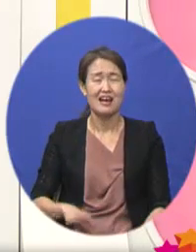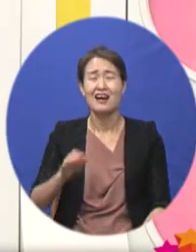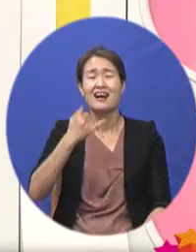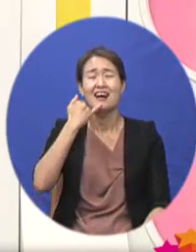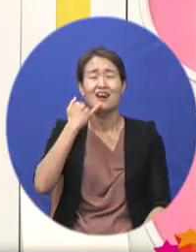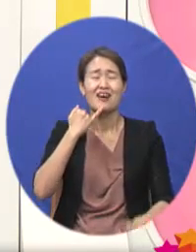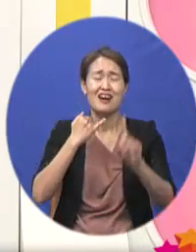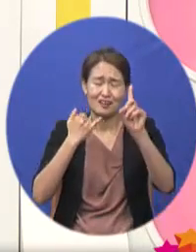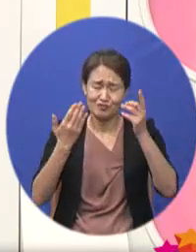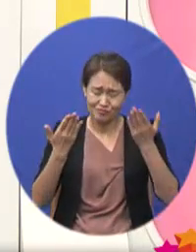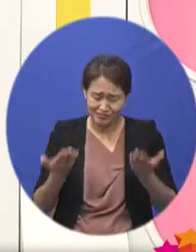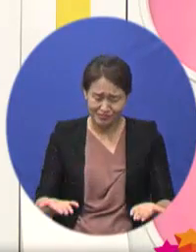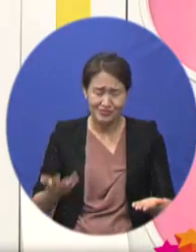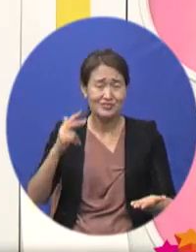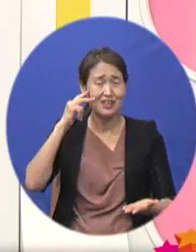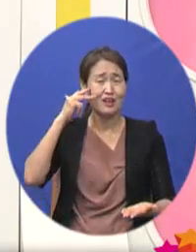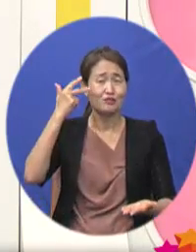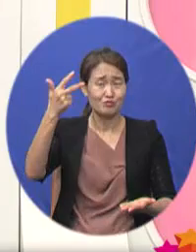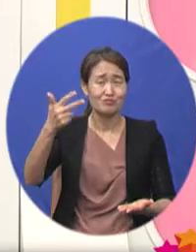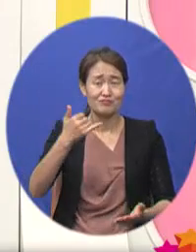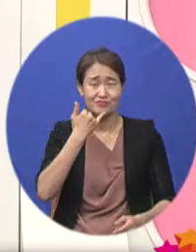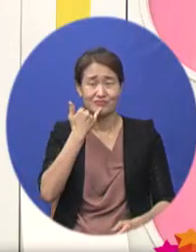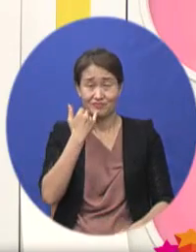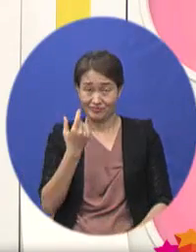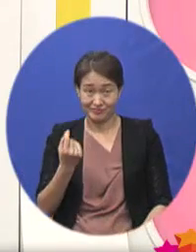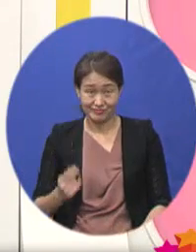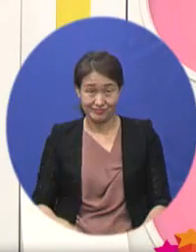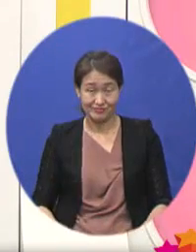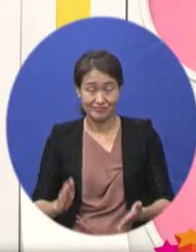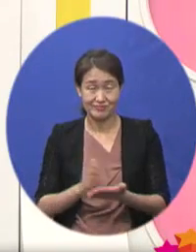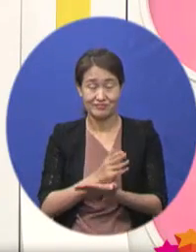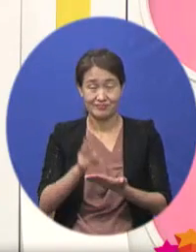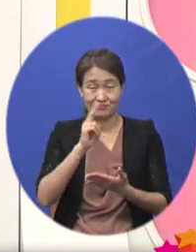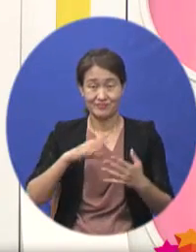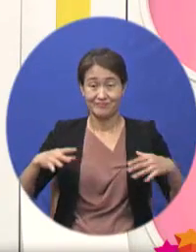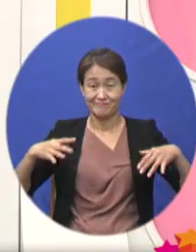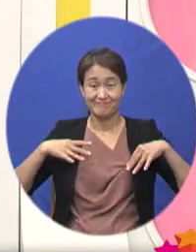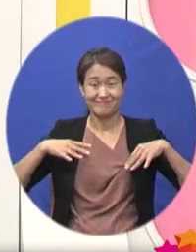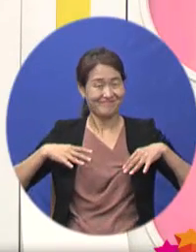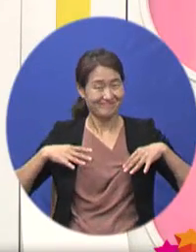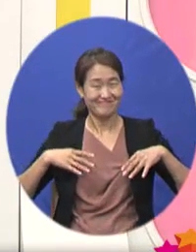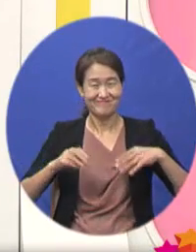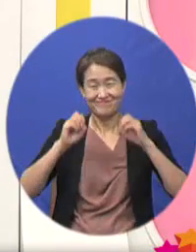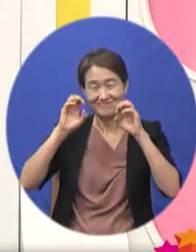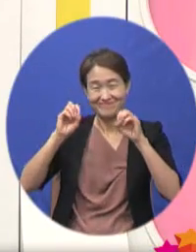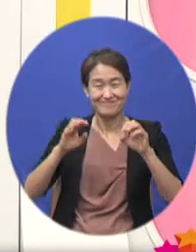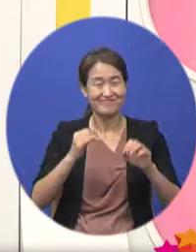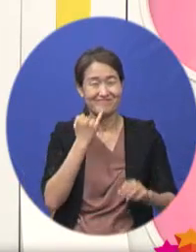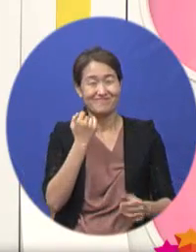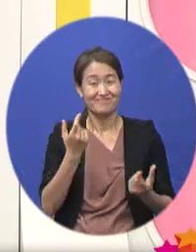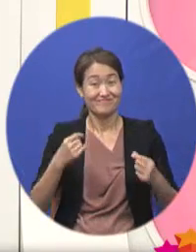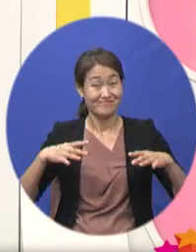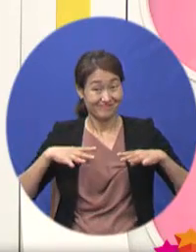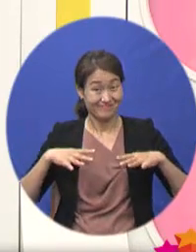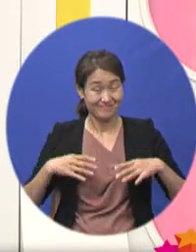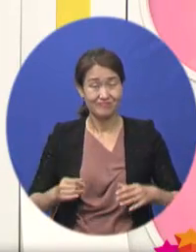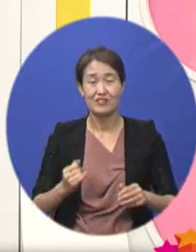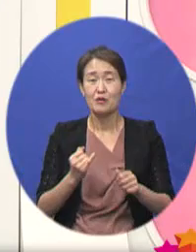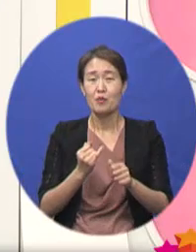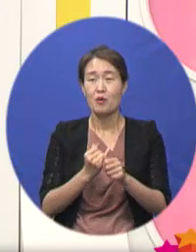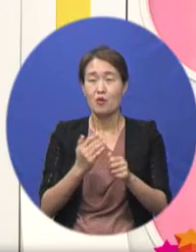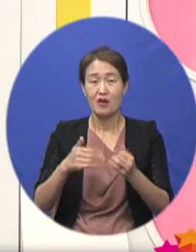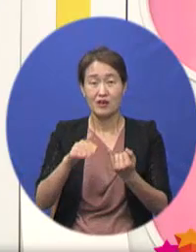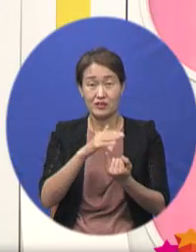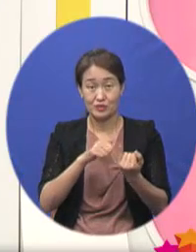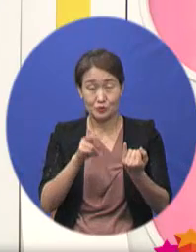가도 오늘 하루 네. 쉬고 여기 다음 주에 전해주세요. 여기 저, 나눔 노래자랑 오늘 나왔다고 저 자랑 좀 하시고 전화해서요. 네, 그러세요. 예, 개나리 처녀